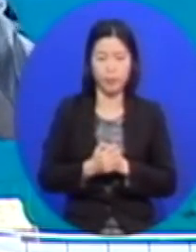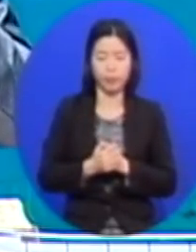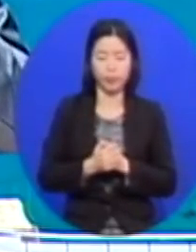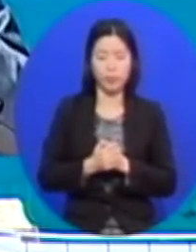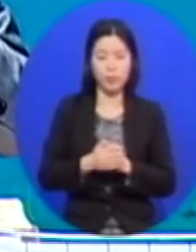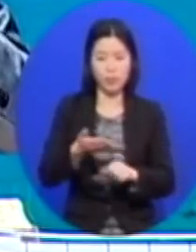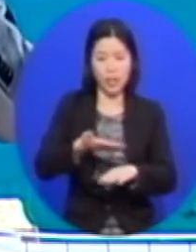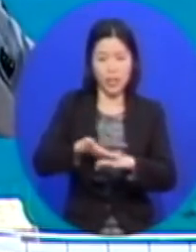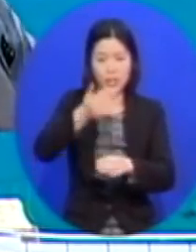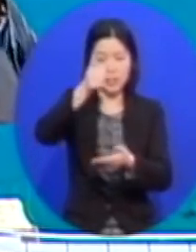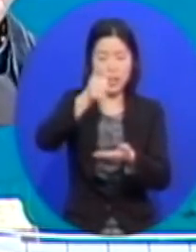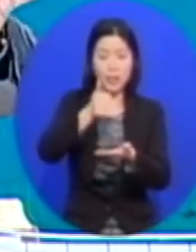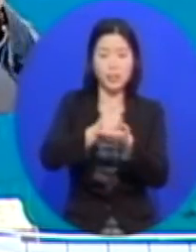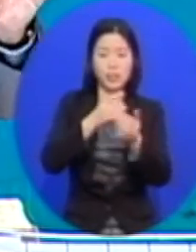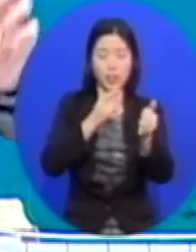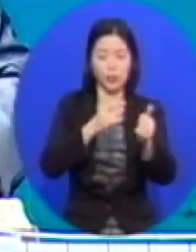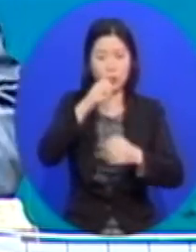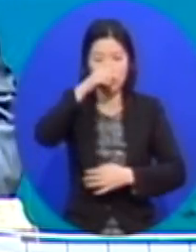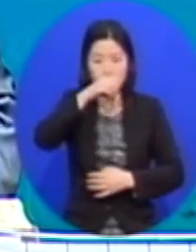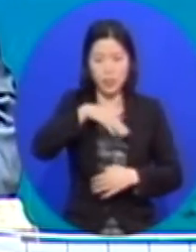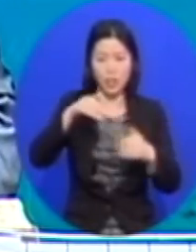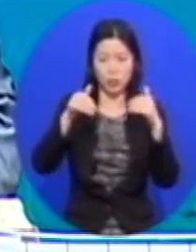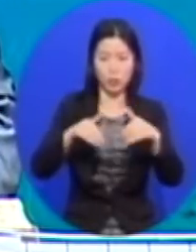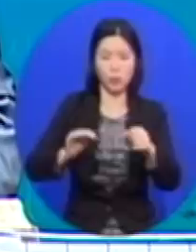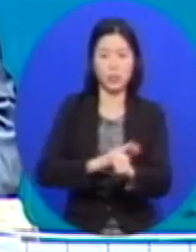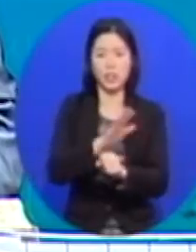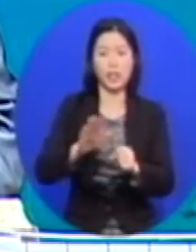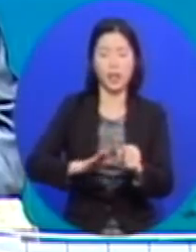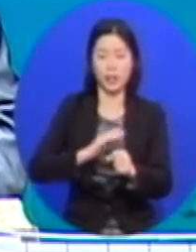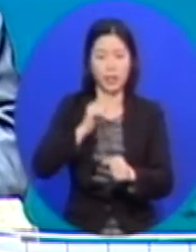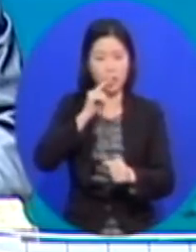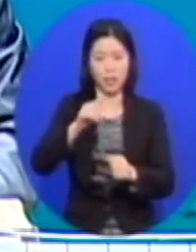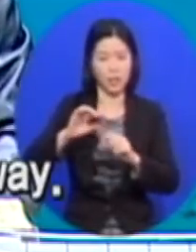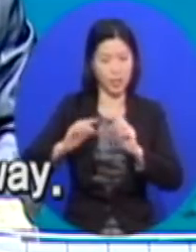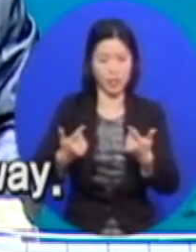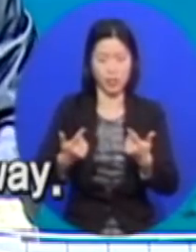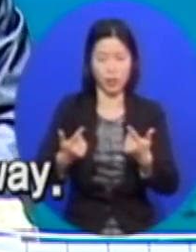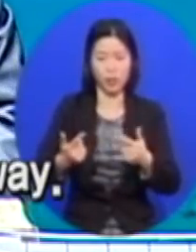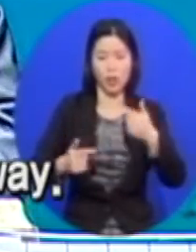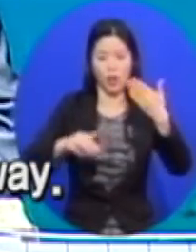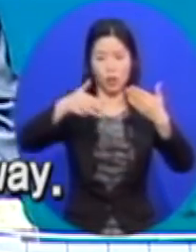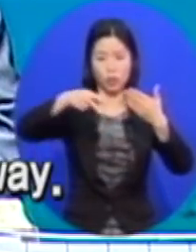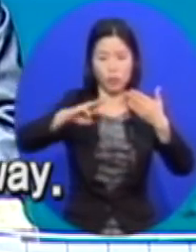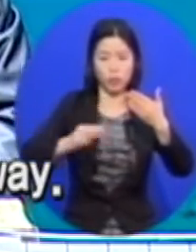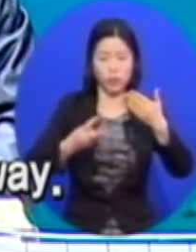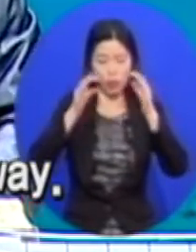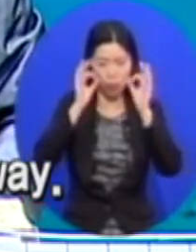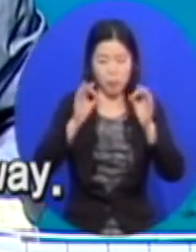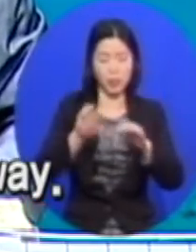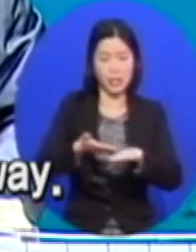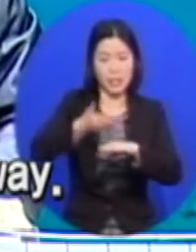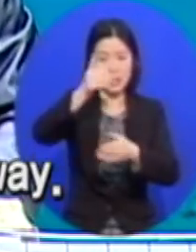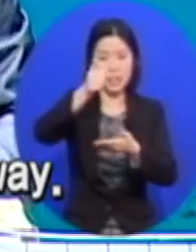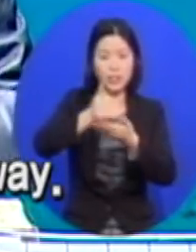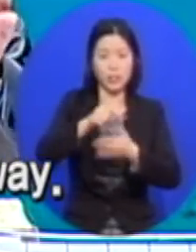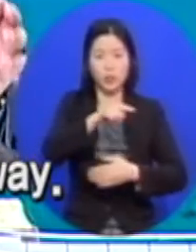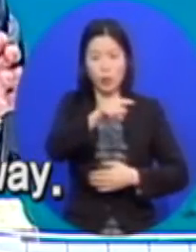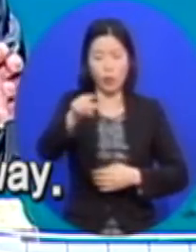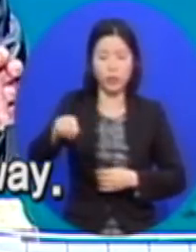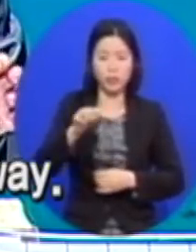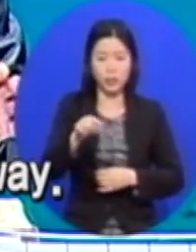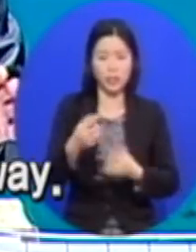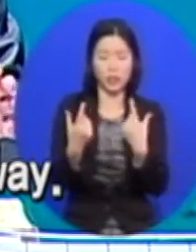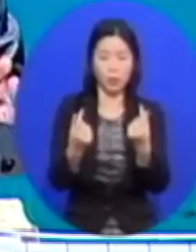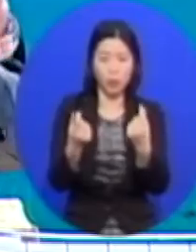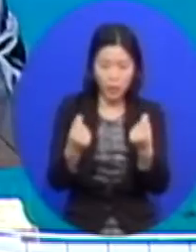상전 에게도 그냥 좋을 사랑하라고 하지 않았어요 9절 말씀에 보면 상전 들으라 너희도 그들에게 이와 같이